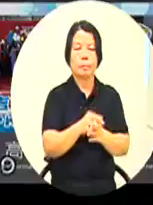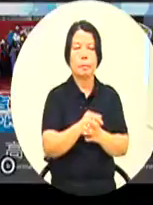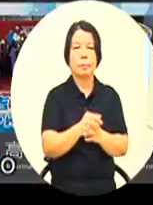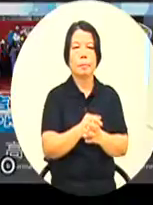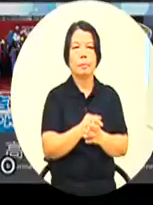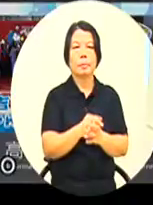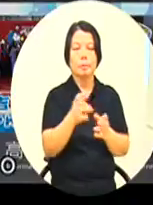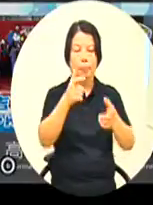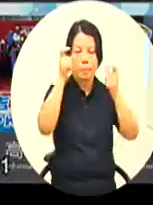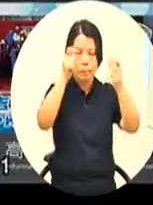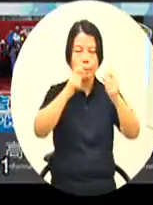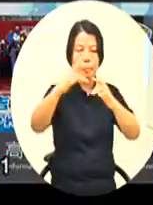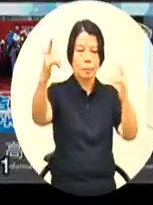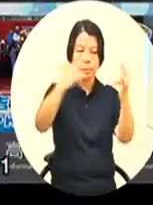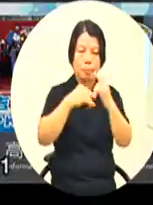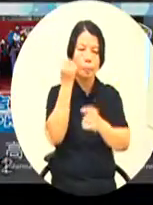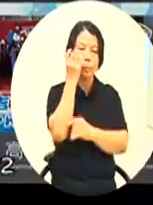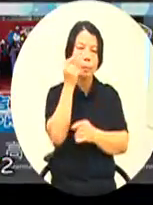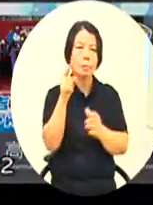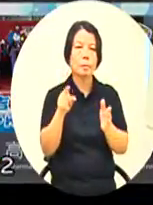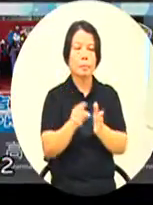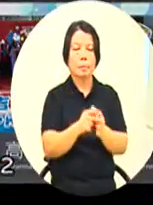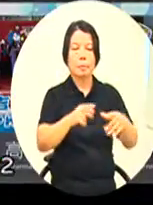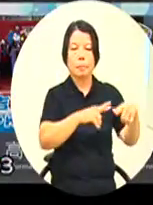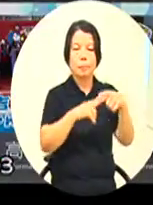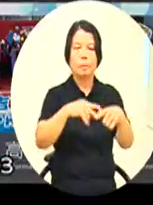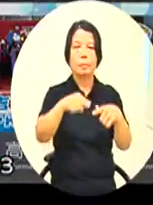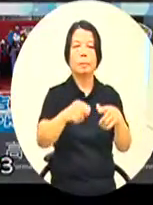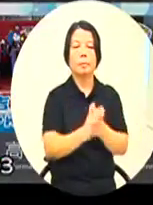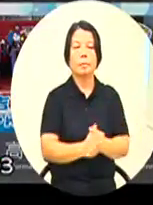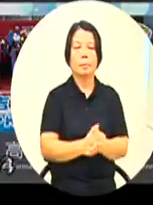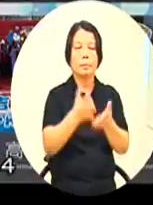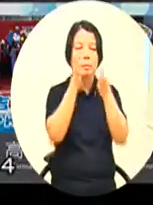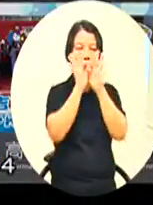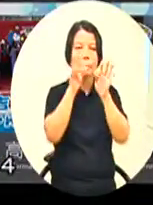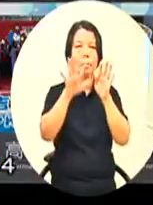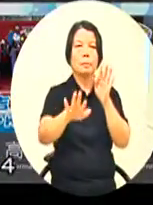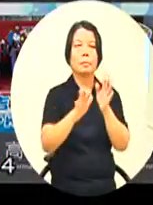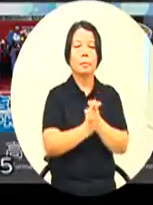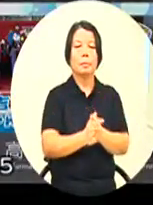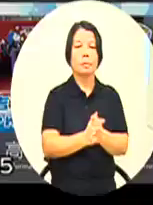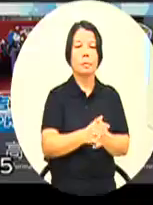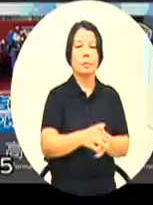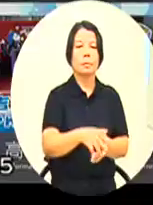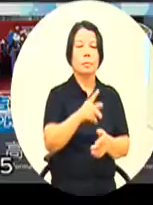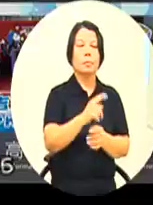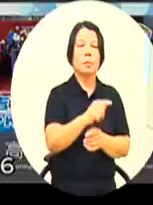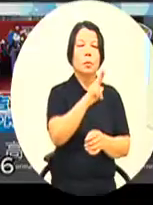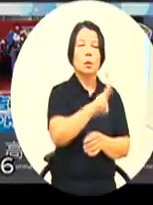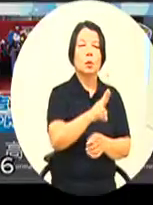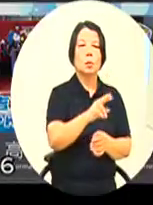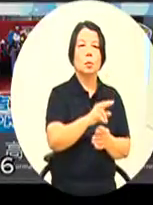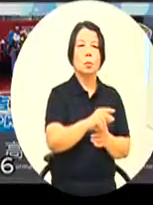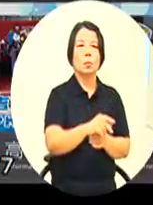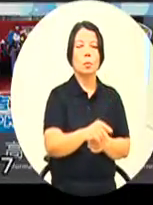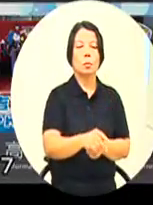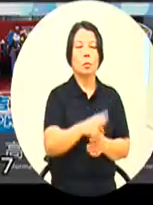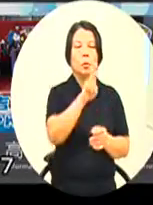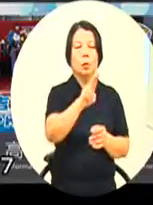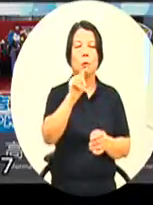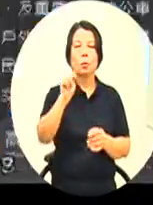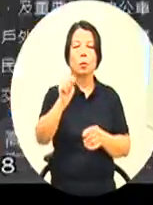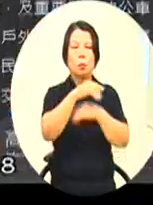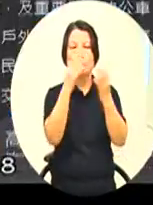能够到高雄来观光旅游。我们会在脸书，我们在脸书、YouTube 跟公用频道，还有我们的各电视频道都有播